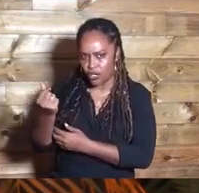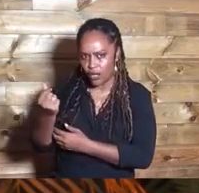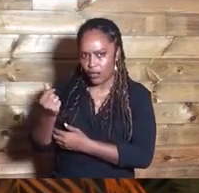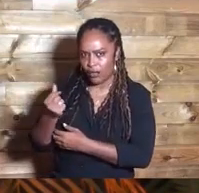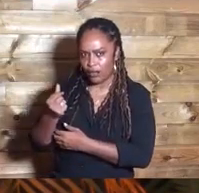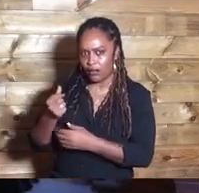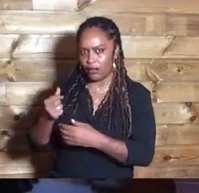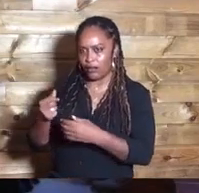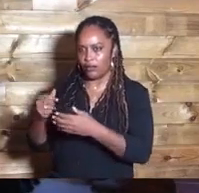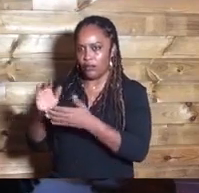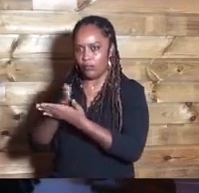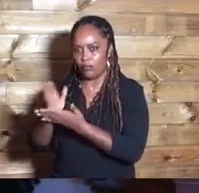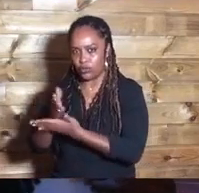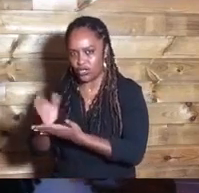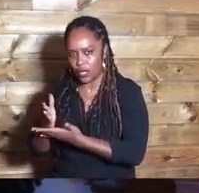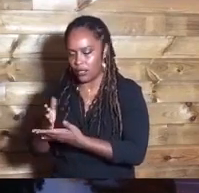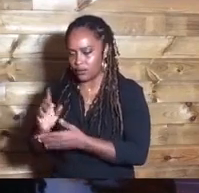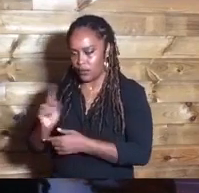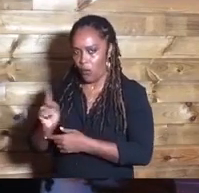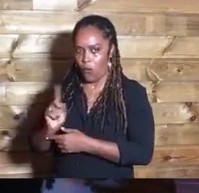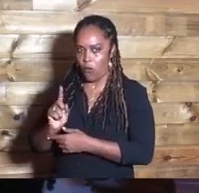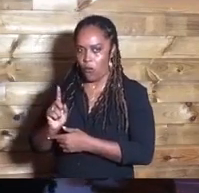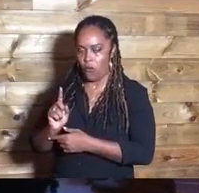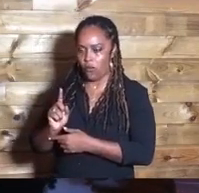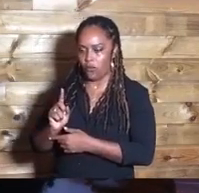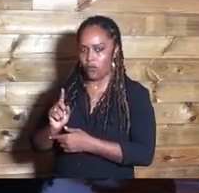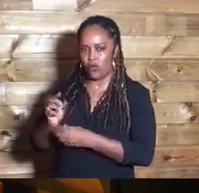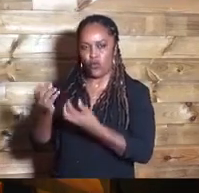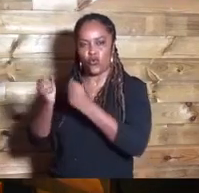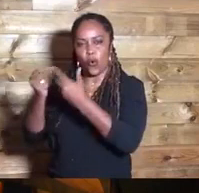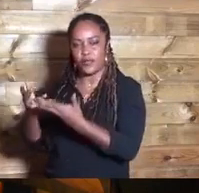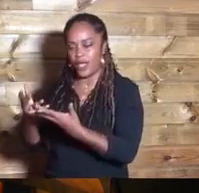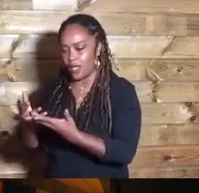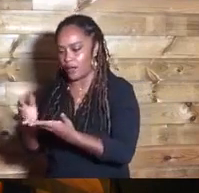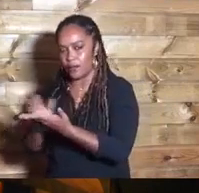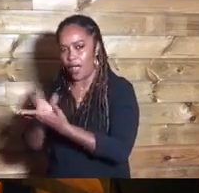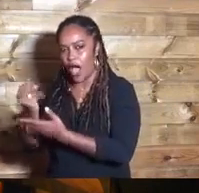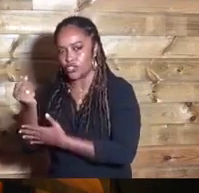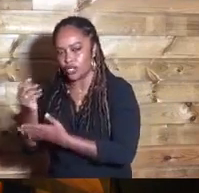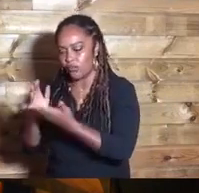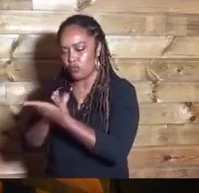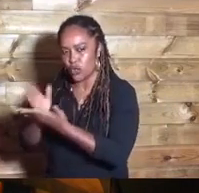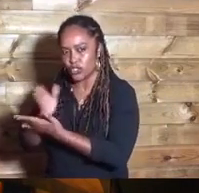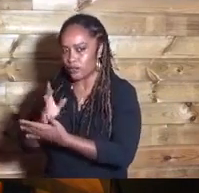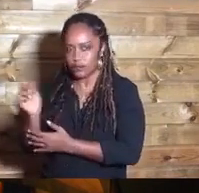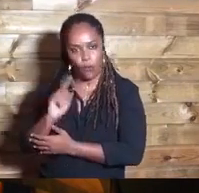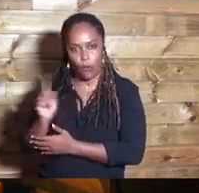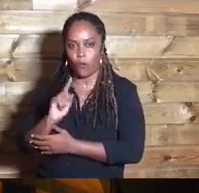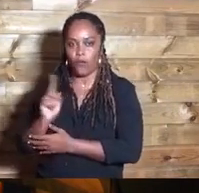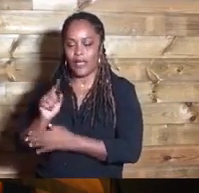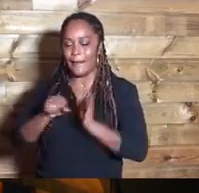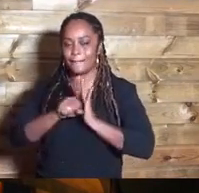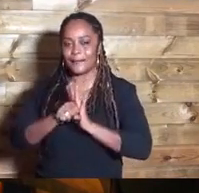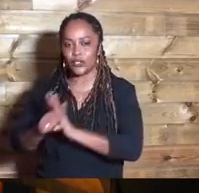rapporté, un qui commet l'argent effectivement activité là qu'a rapporté. Nous donnerons la